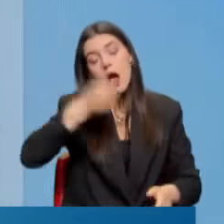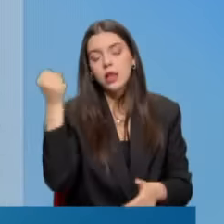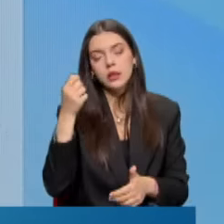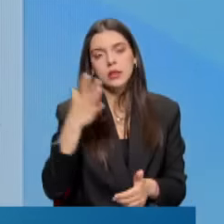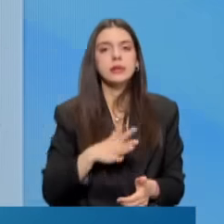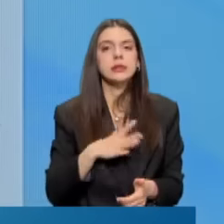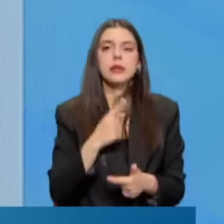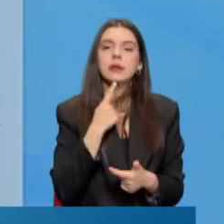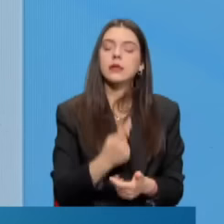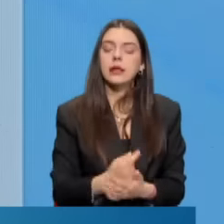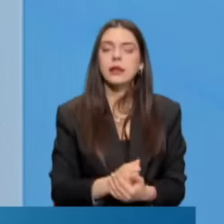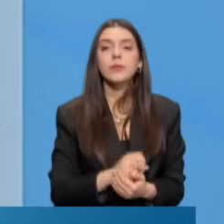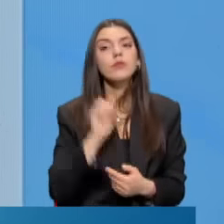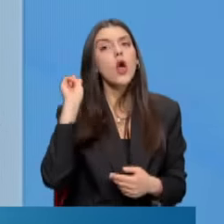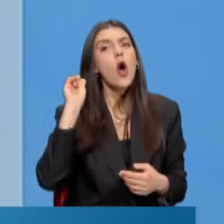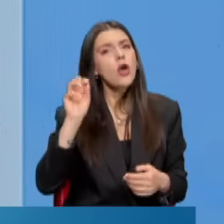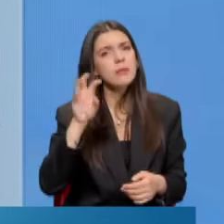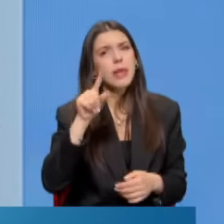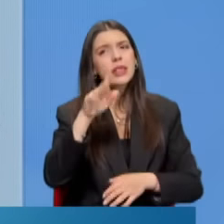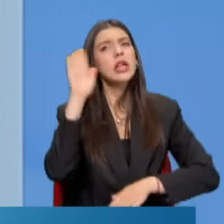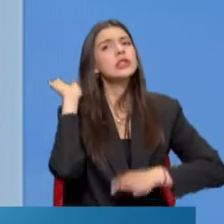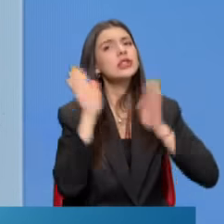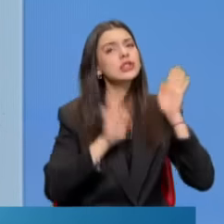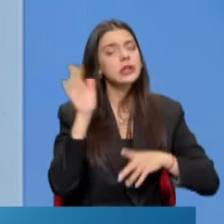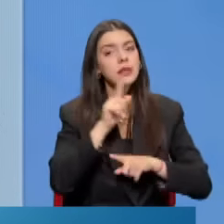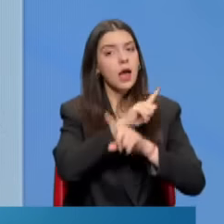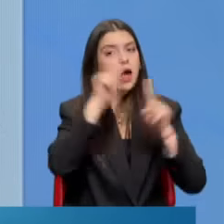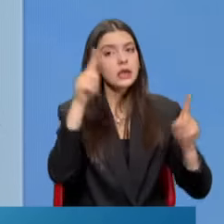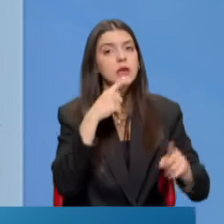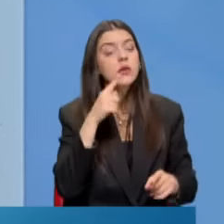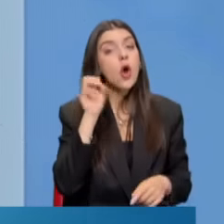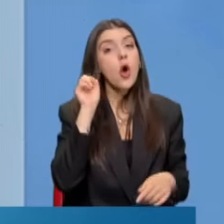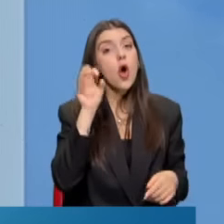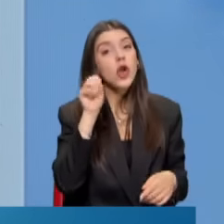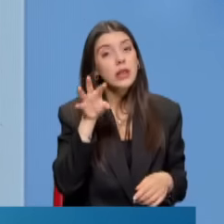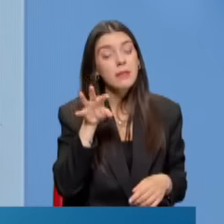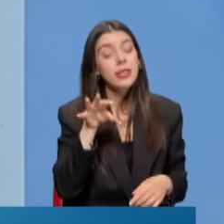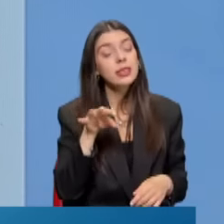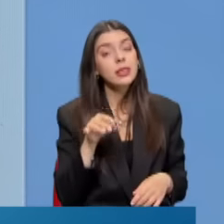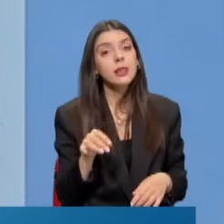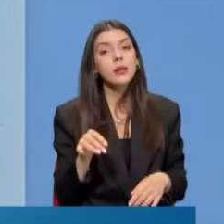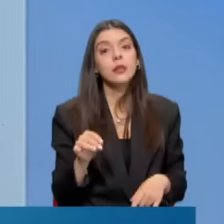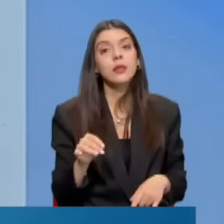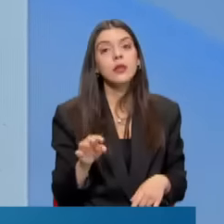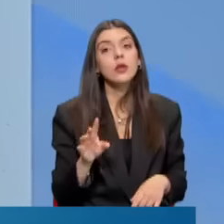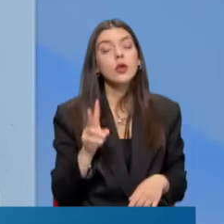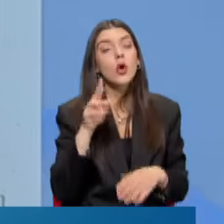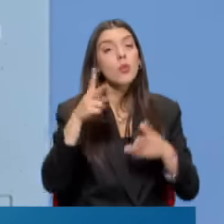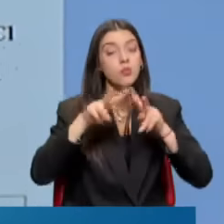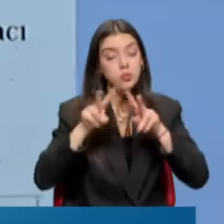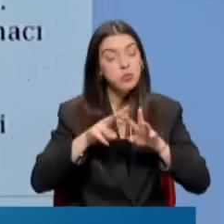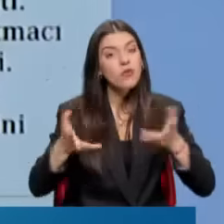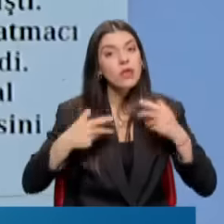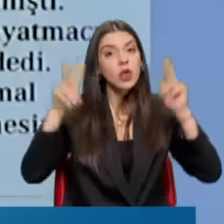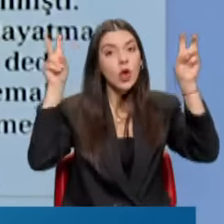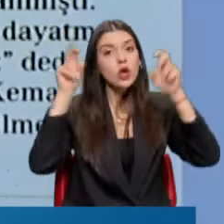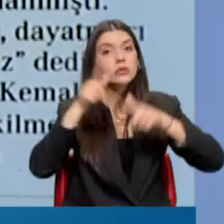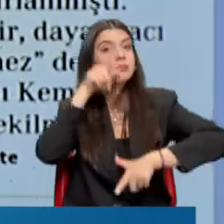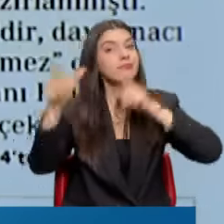istedi diyor bakın öğretmenler şiddete hayır diyorlar öğretmenler Eee müfredat konusunda ses